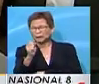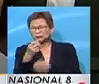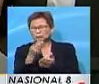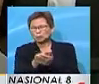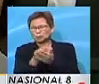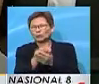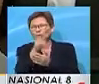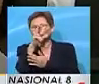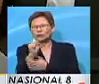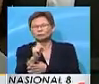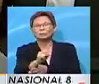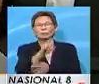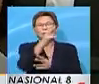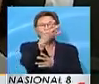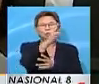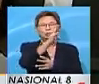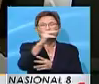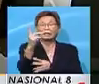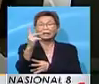berjumlah